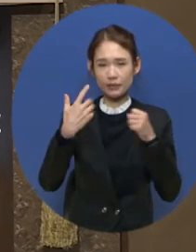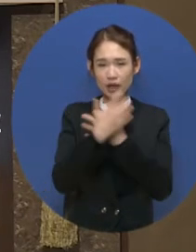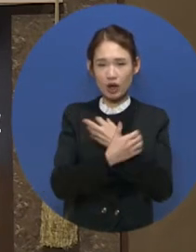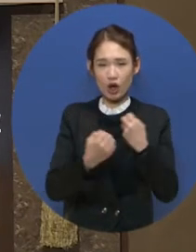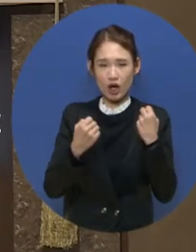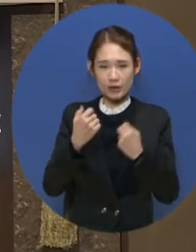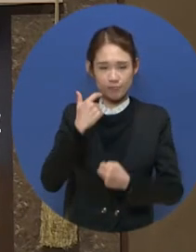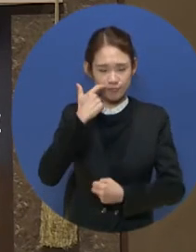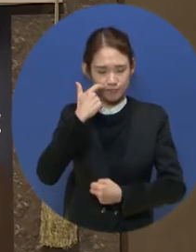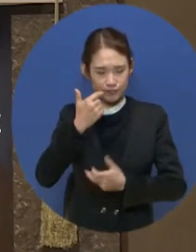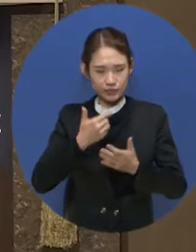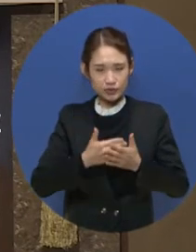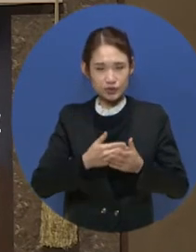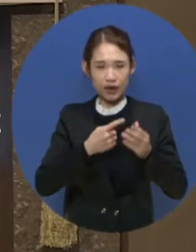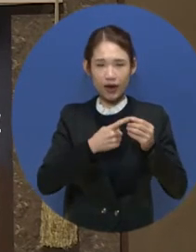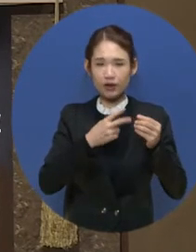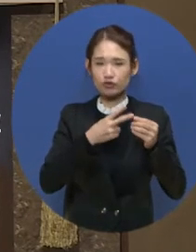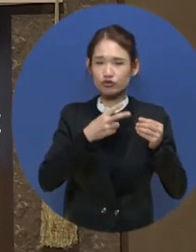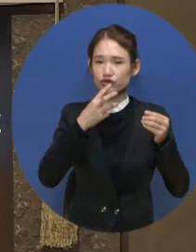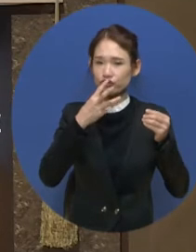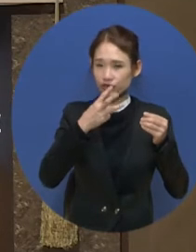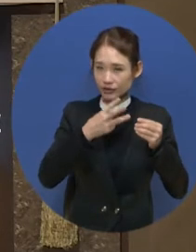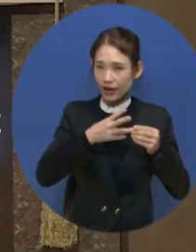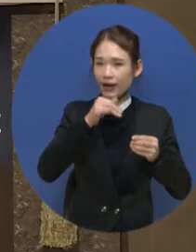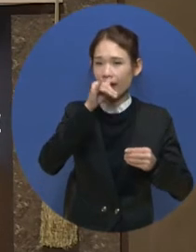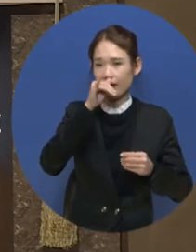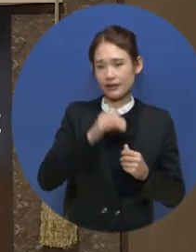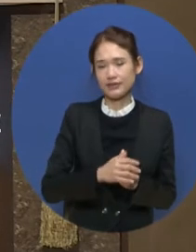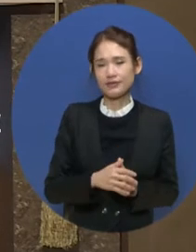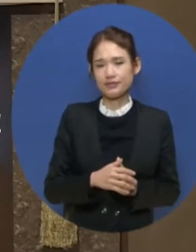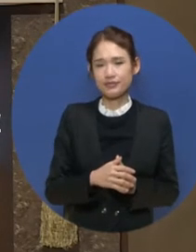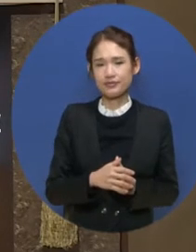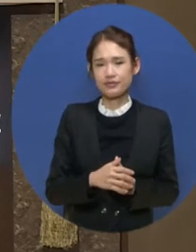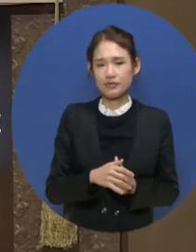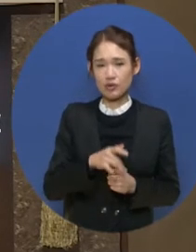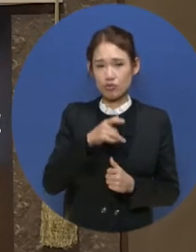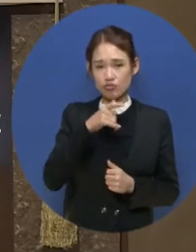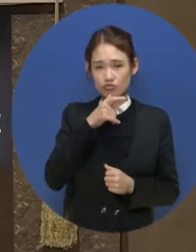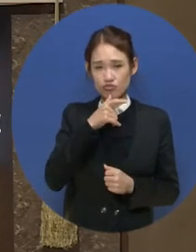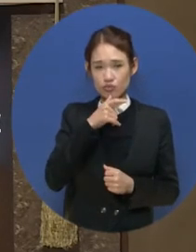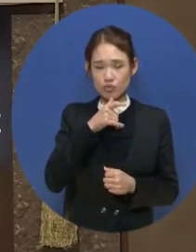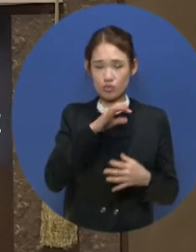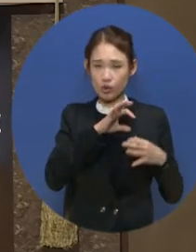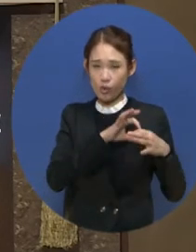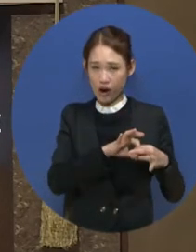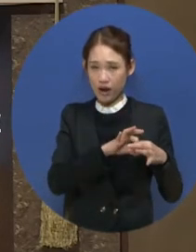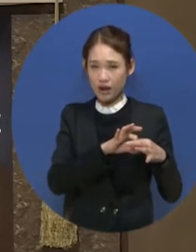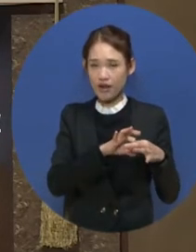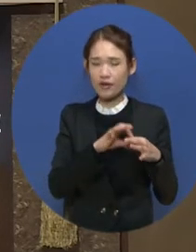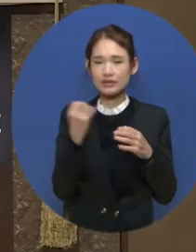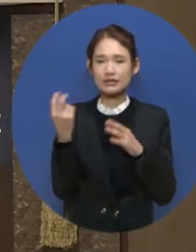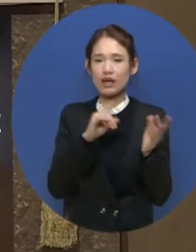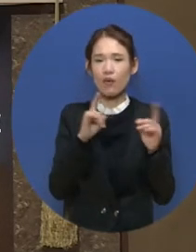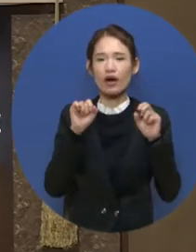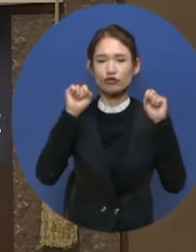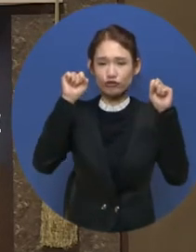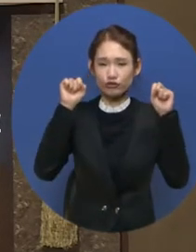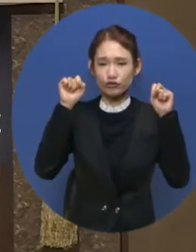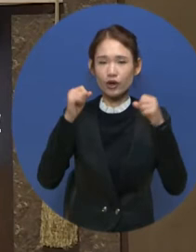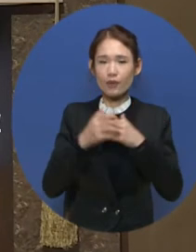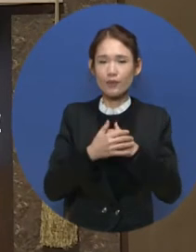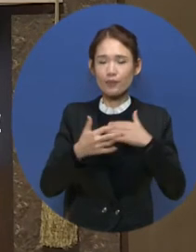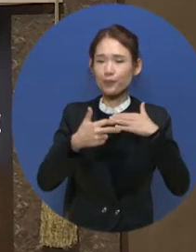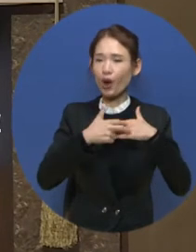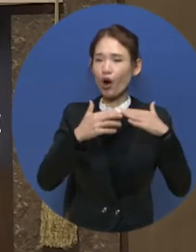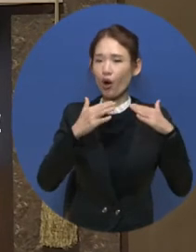유지해주는 이렇게 세 가지 축으로 이루어지는데요 무료로 를 통한 그런 재활 운동 은